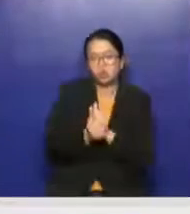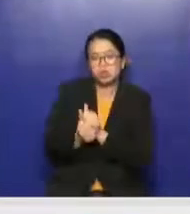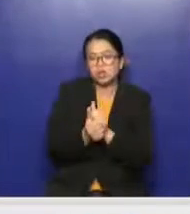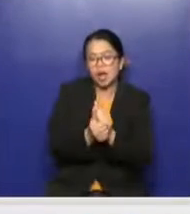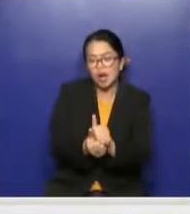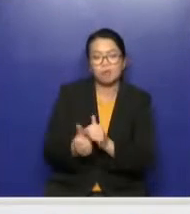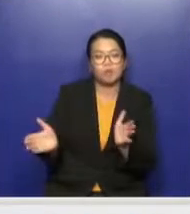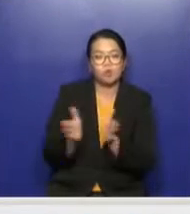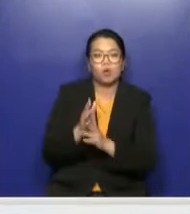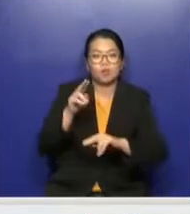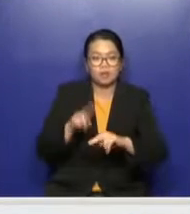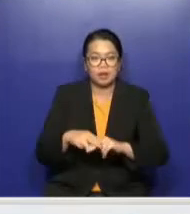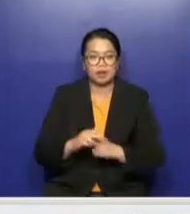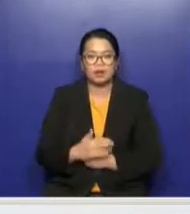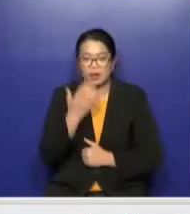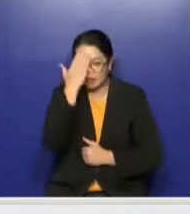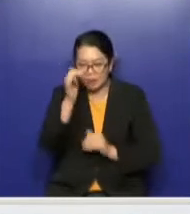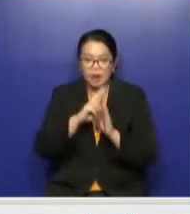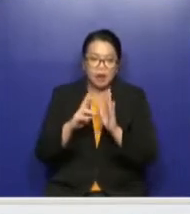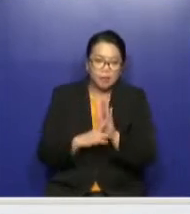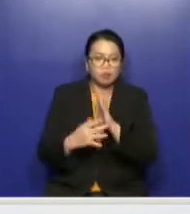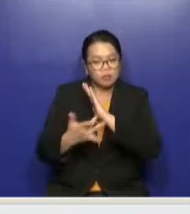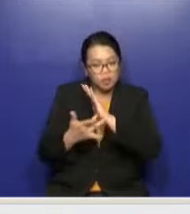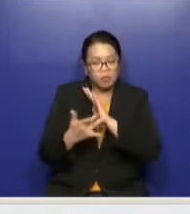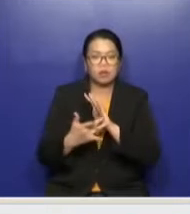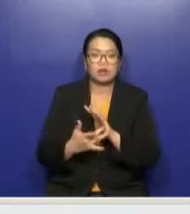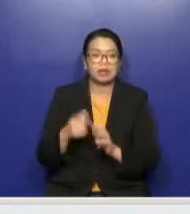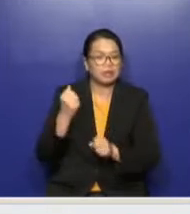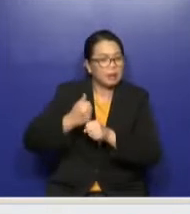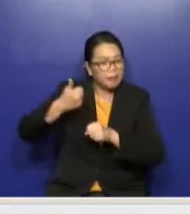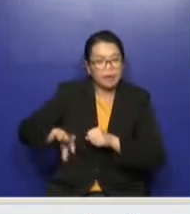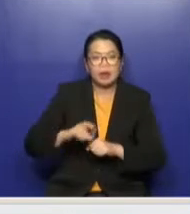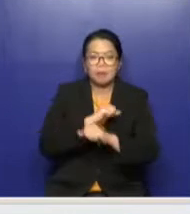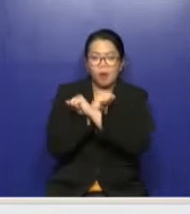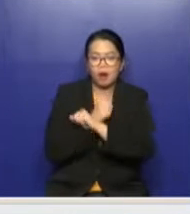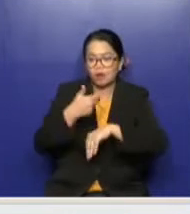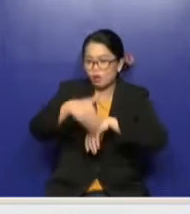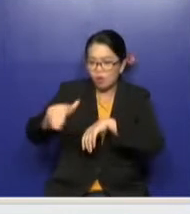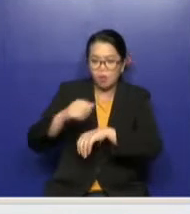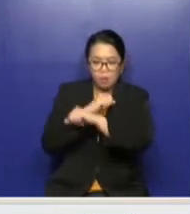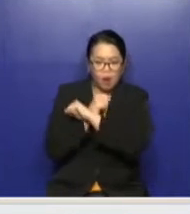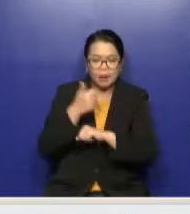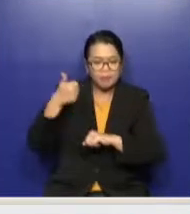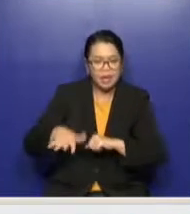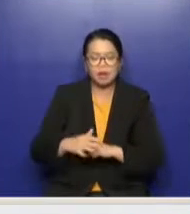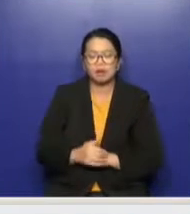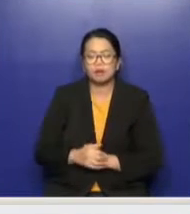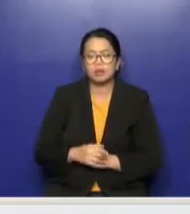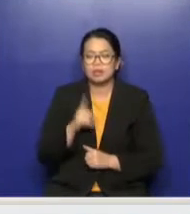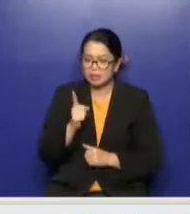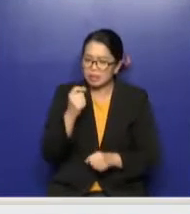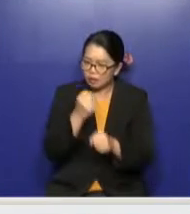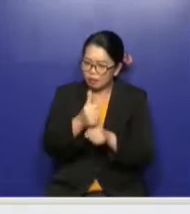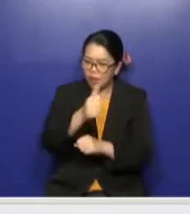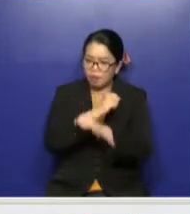กอย่างหนึ่งทำไมระบบอิเล็กทรอนิกส์ทำไมจะทำไม่ได้ป้องกันคนนอกไม่ให้เข้ามาเนี่ยมันทำได้อยู่แล้วน